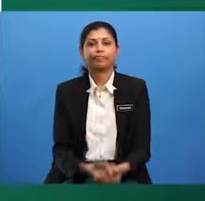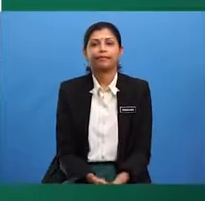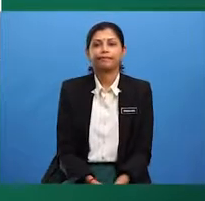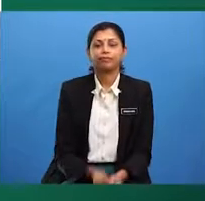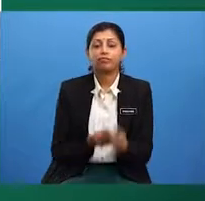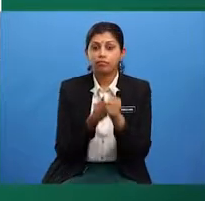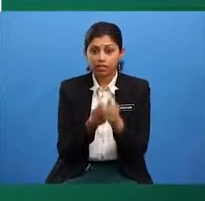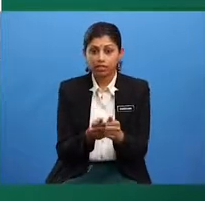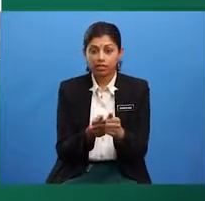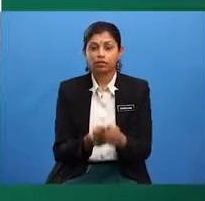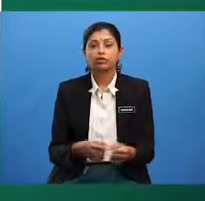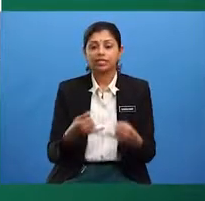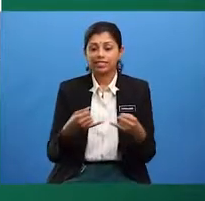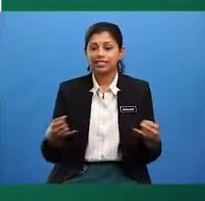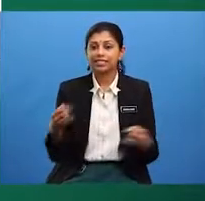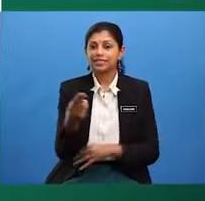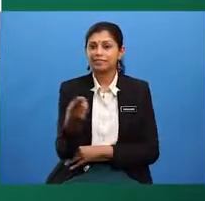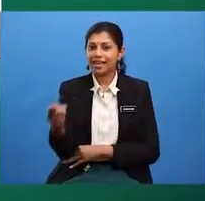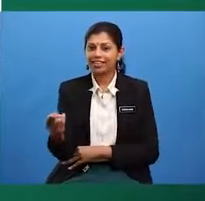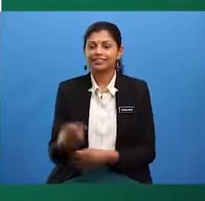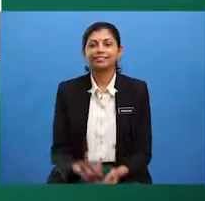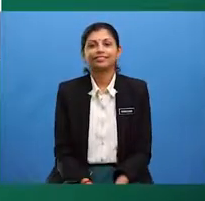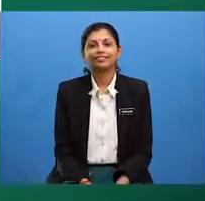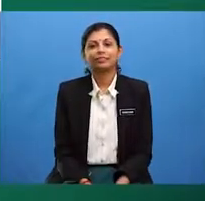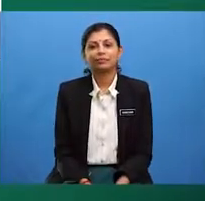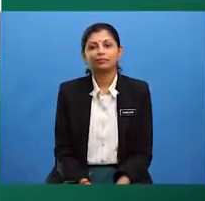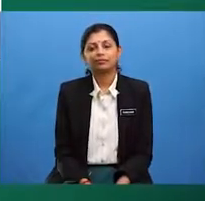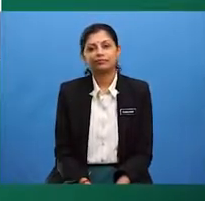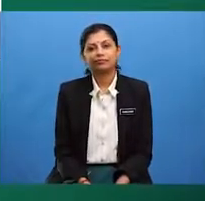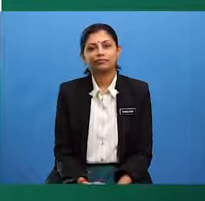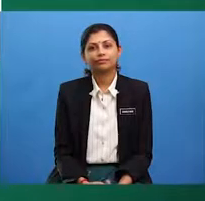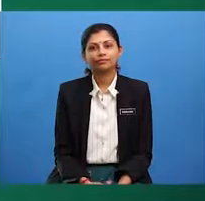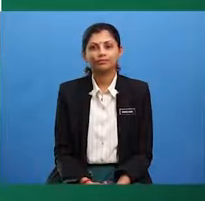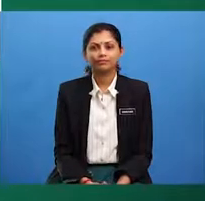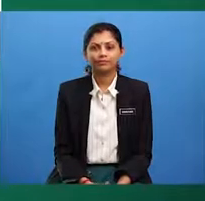Kelaskan objek-objek ini mengikut jenis bahannya.